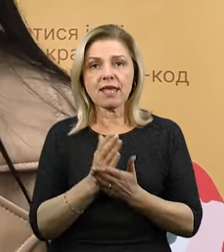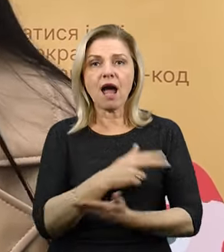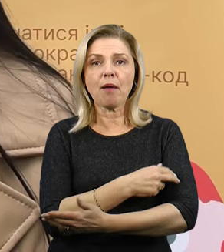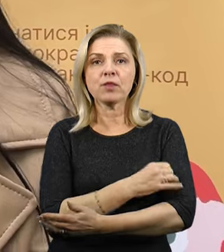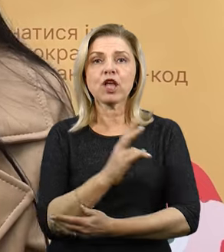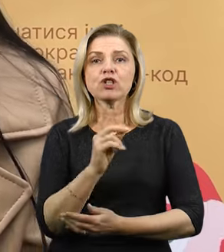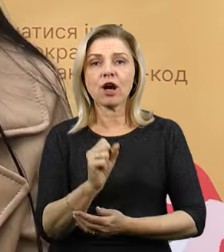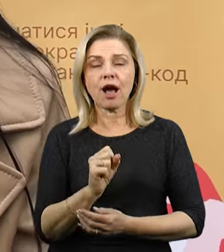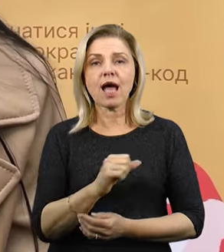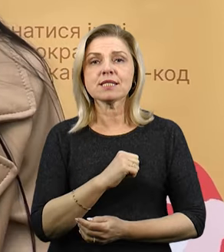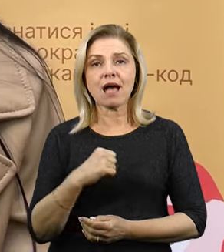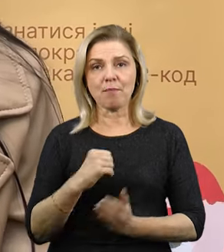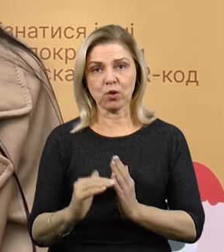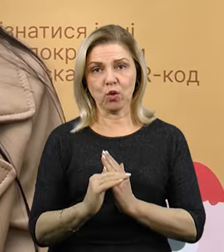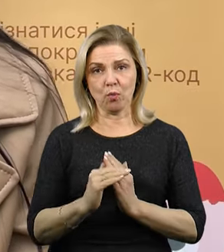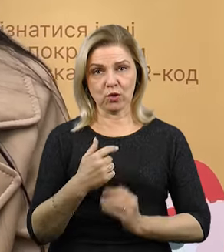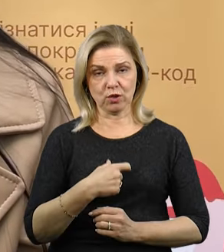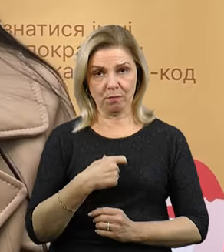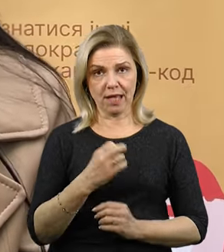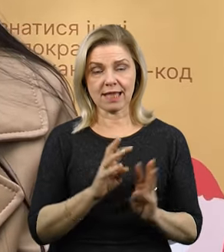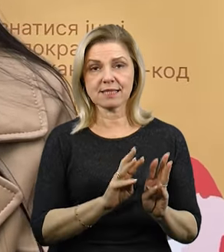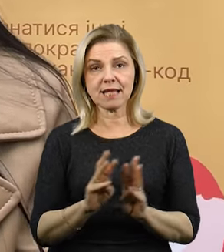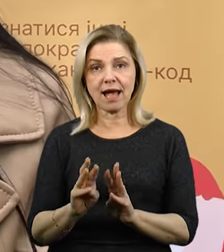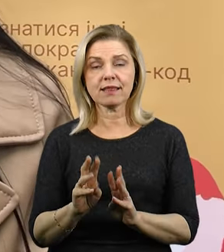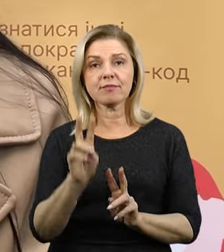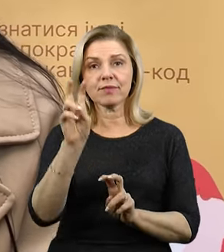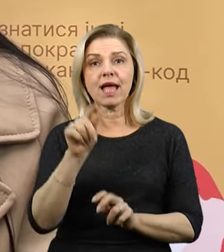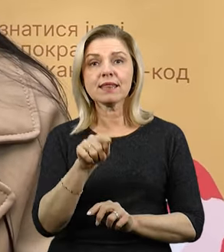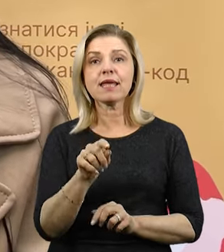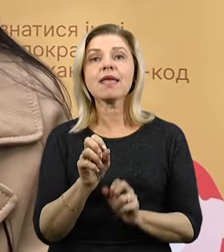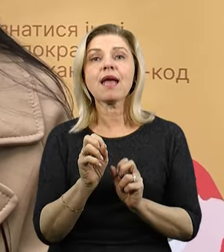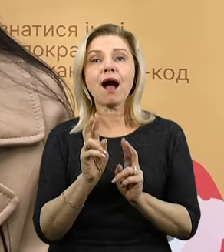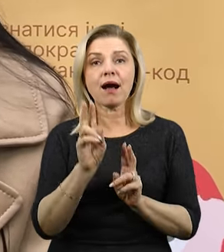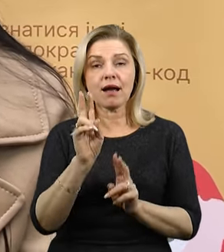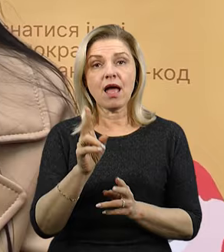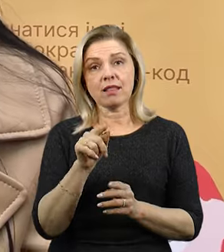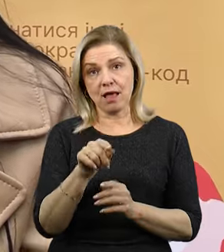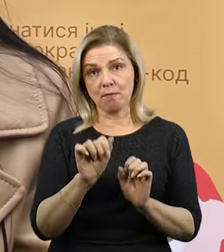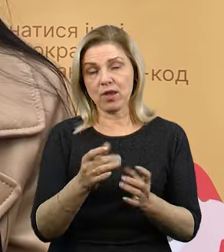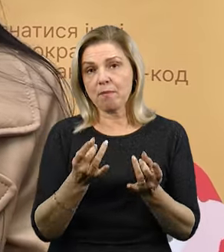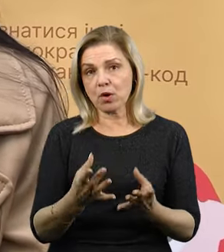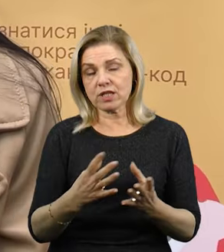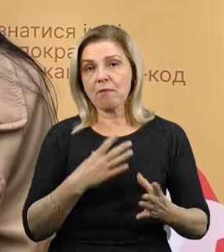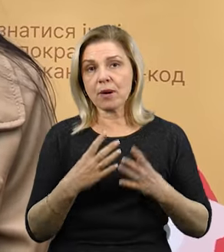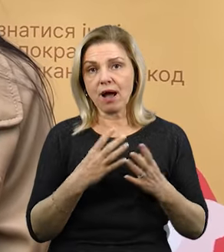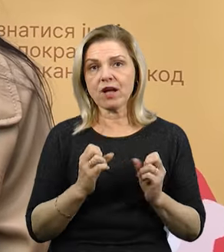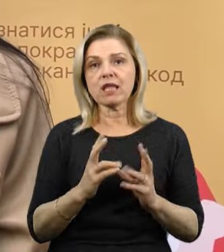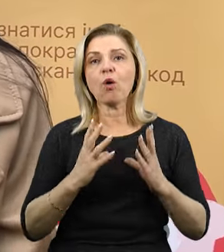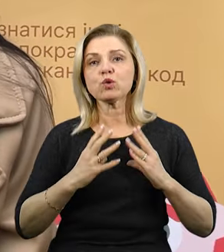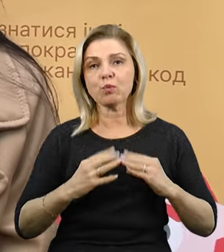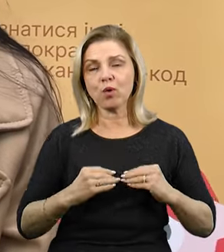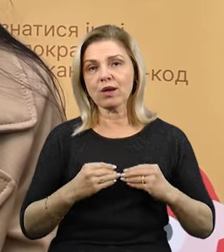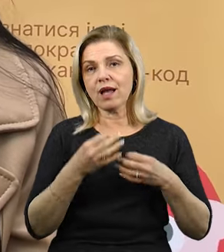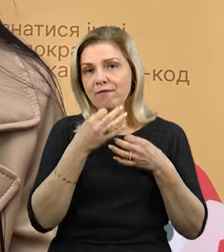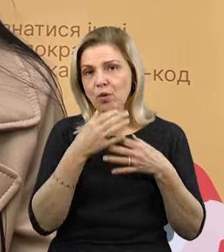самодопомоги де людина може на сайті тияк зайти завантажити аптечку і там є прості вправи як заспокоїтись в